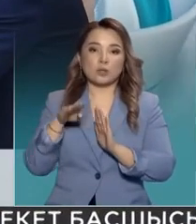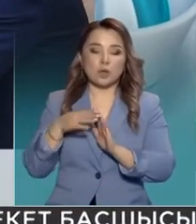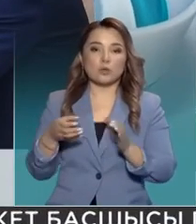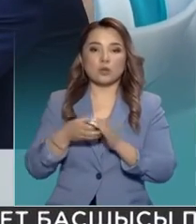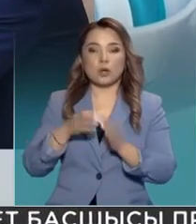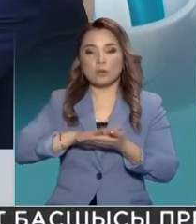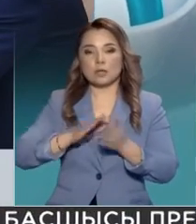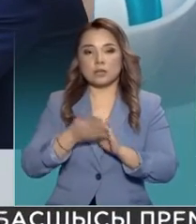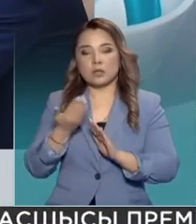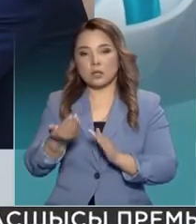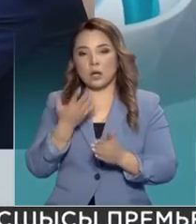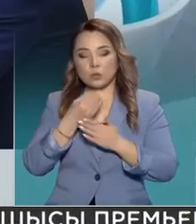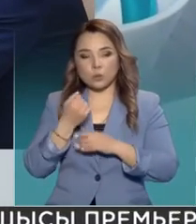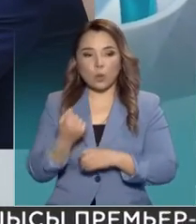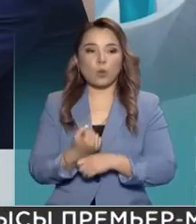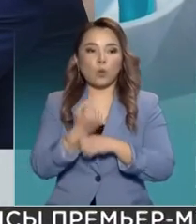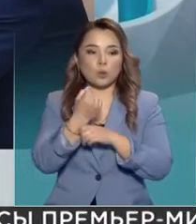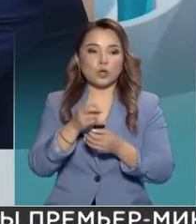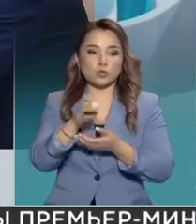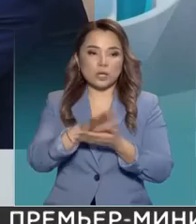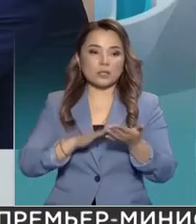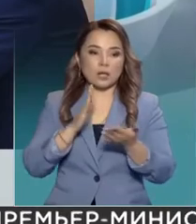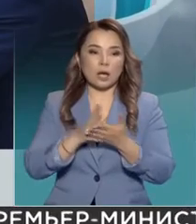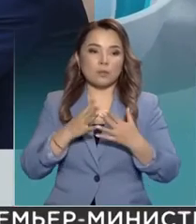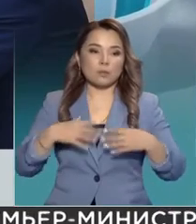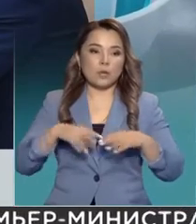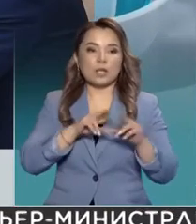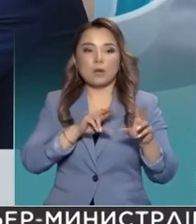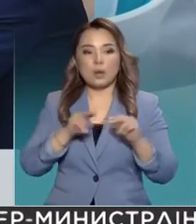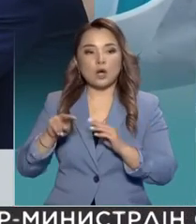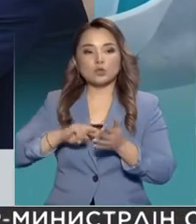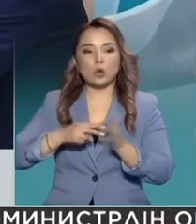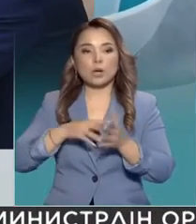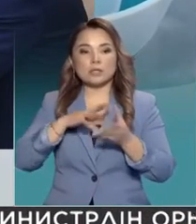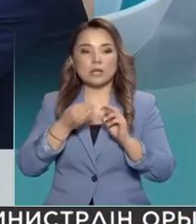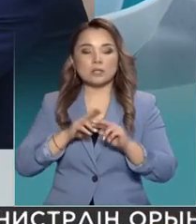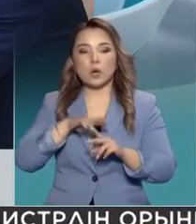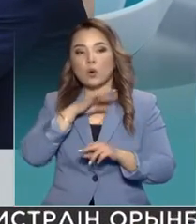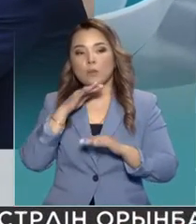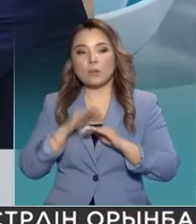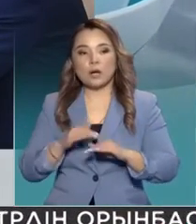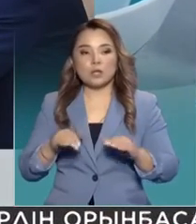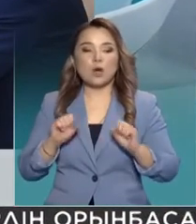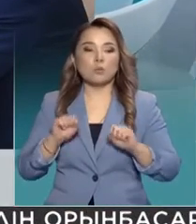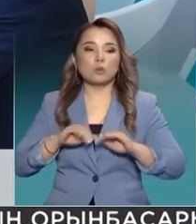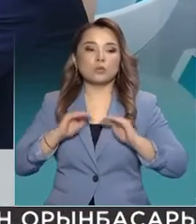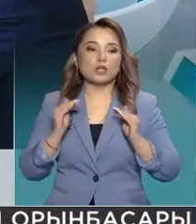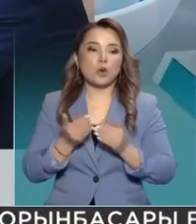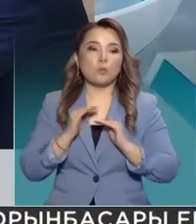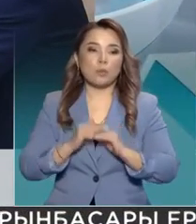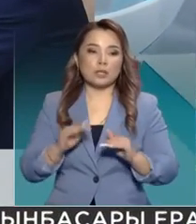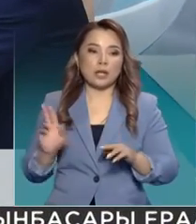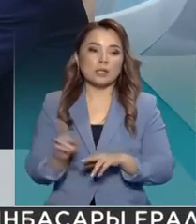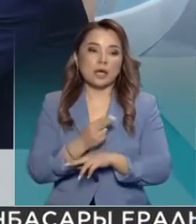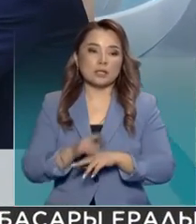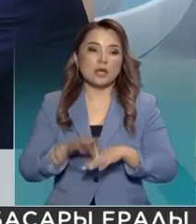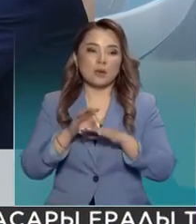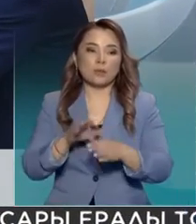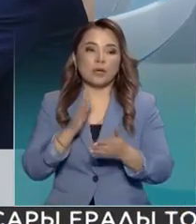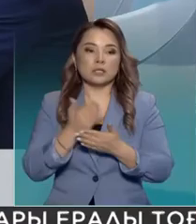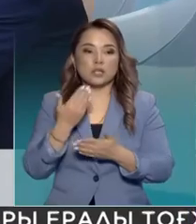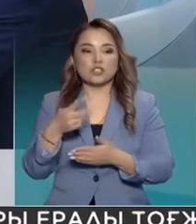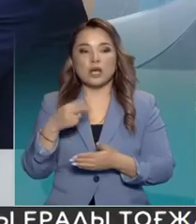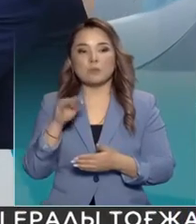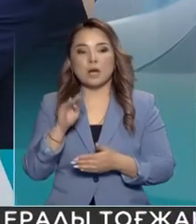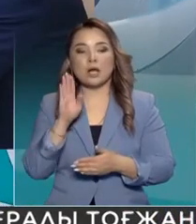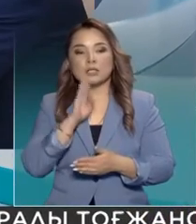топтарын қолдау шаралары жалғасады. Мысалы, бақытты отбасы жобасы аясында көп балалы және мүмкіндігі шектеулі балаларды тәрбиелеп отырған